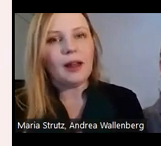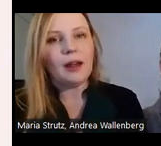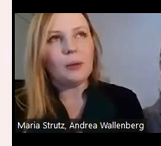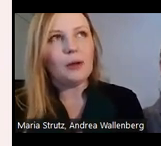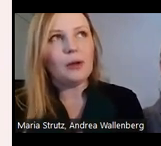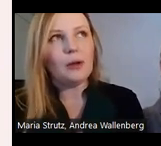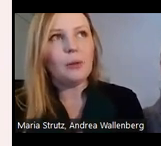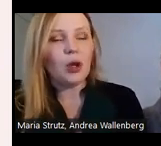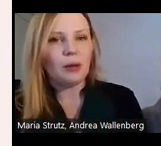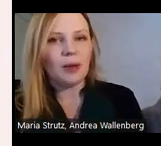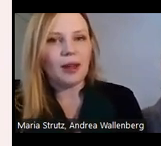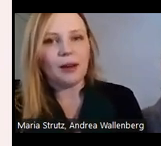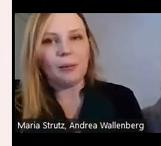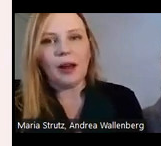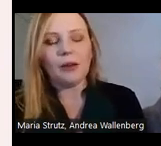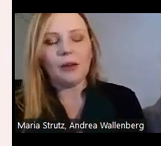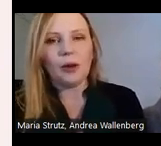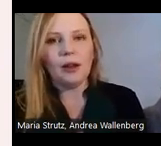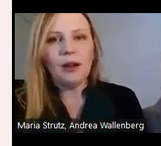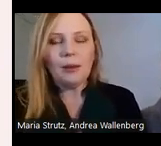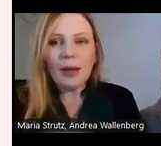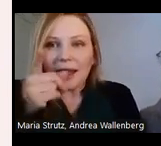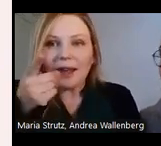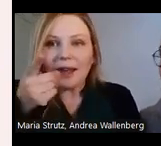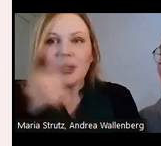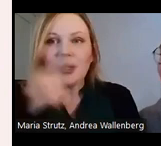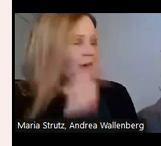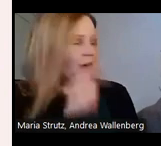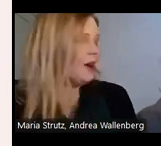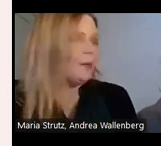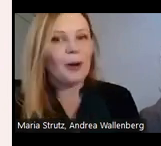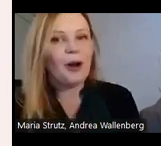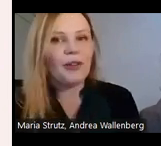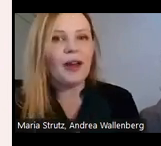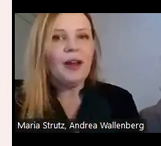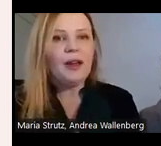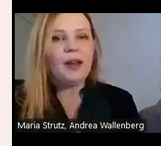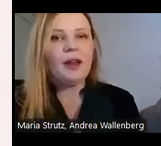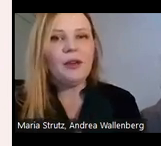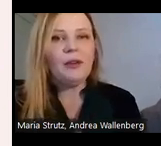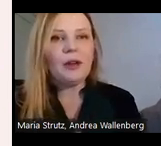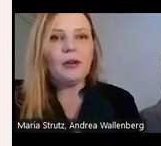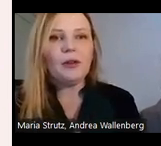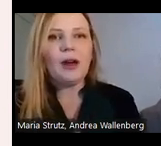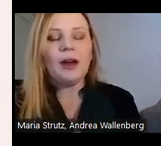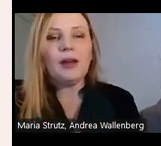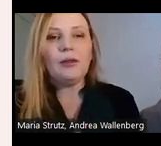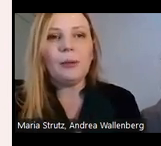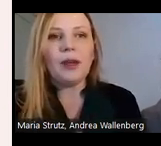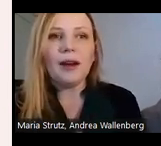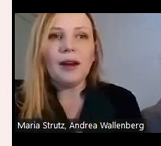det handlar om mycket mer än bara att kunna peka på det man vill ha eller bara prata. Vi vill